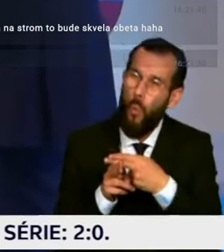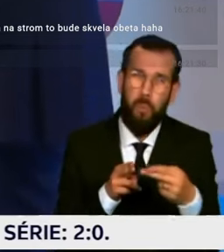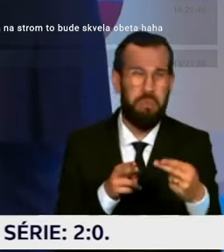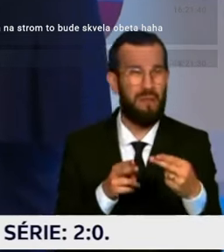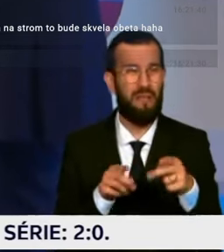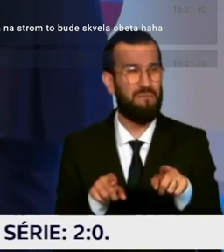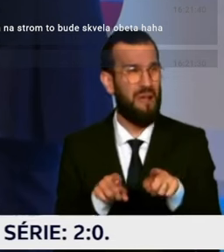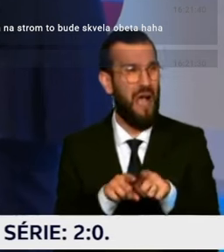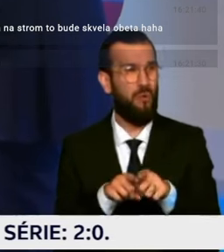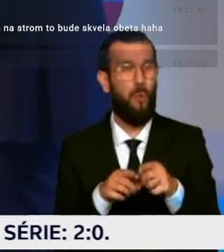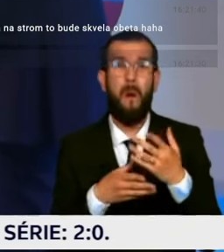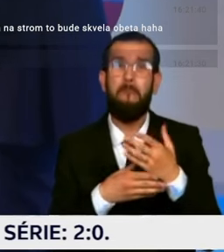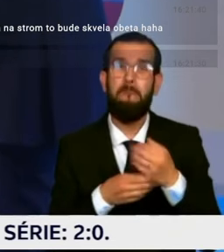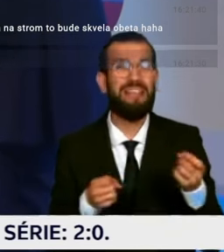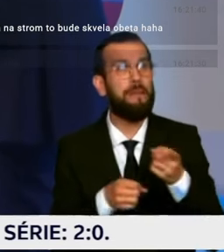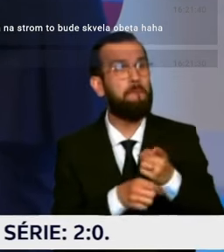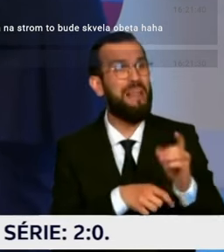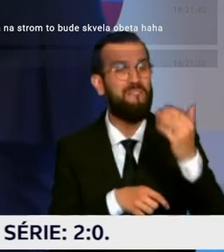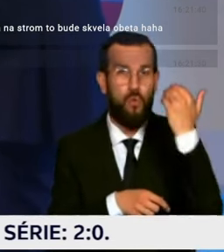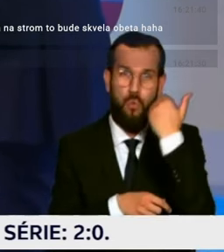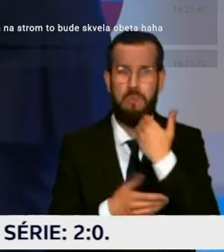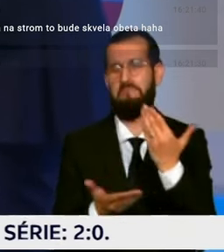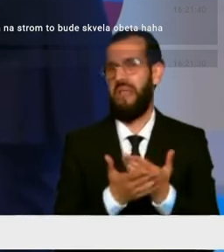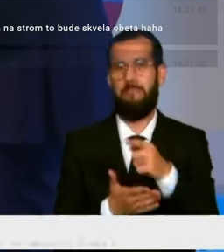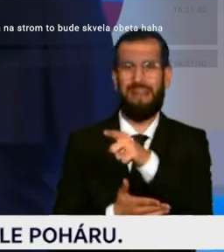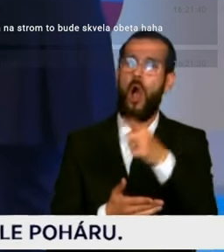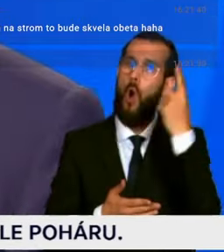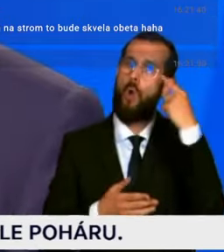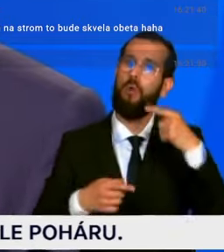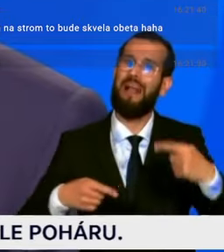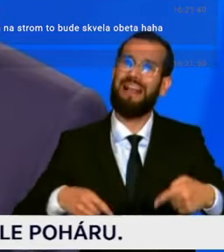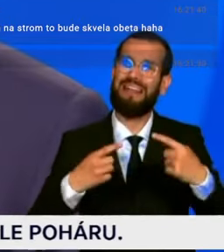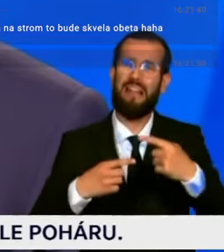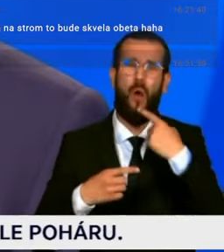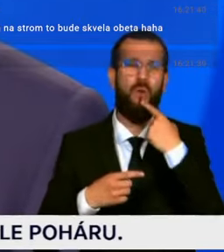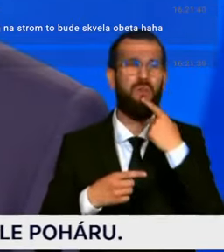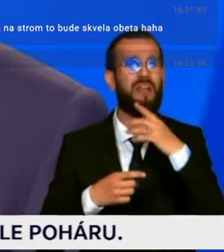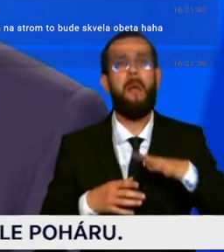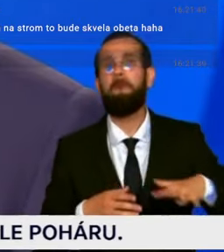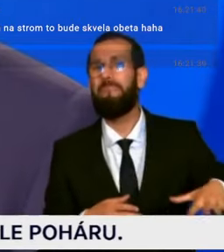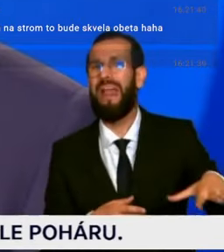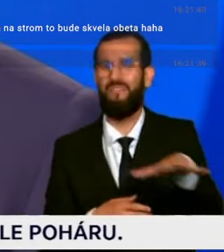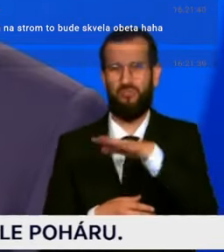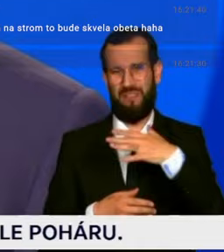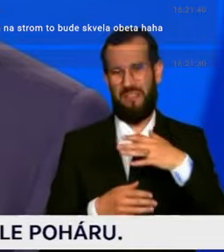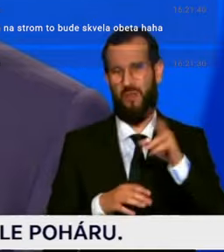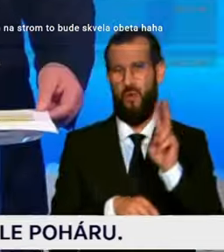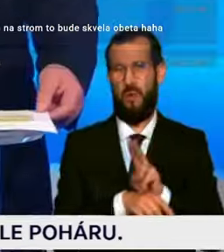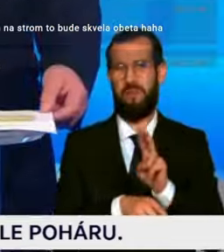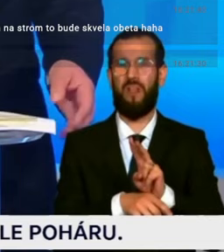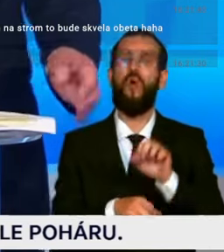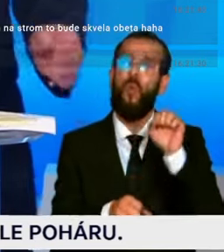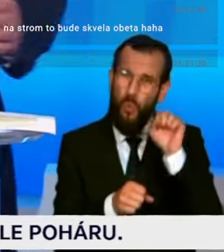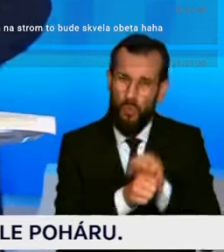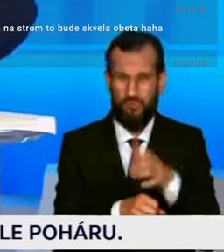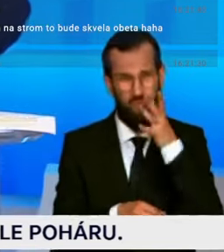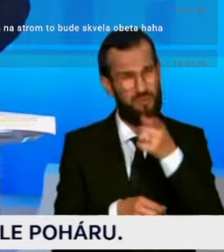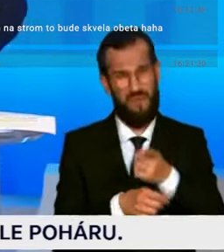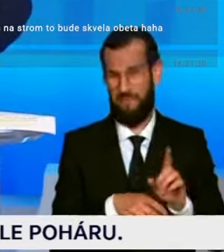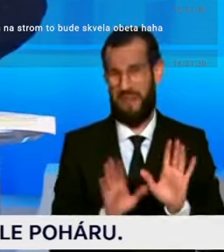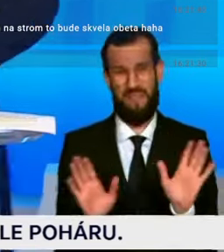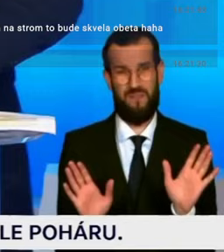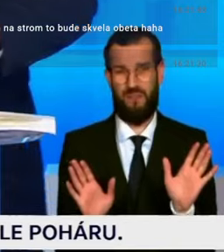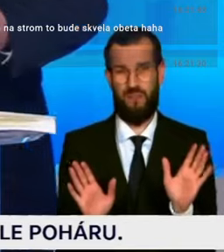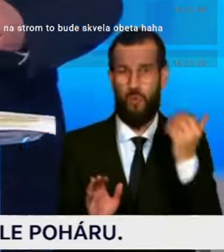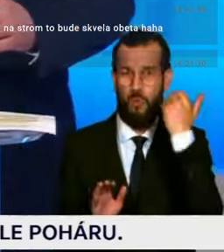dotkla občanov pretože napríklad kritizujú že ti tie opatrenia sú plošné že minimálne nejakých vrstiev sa to proste dotknúť musí A to